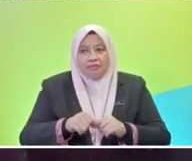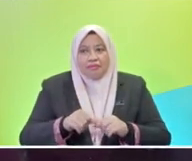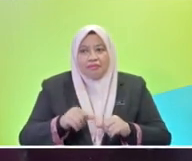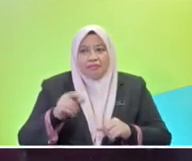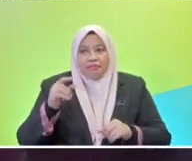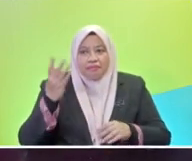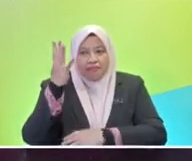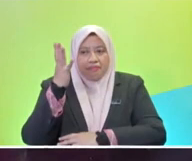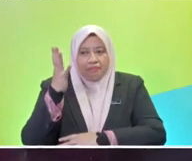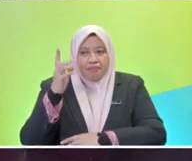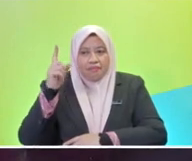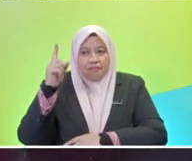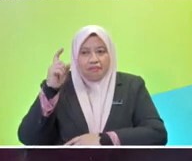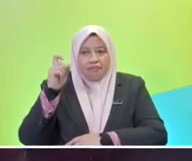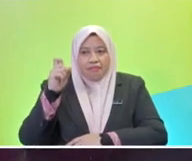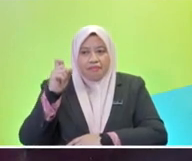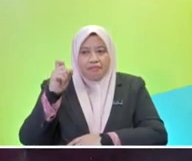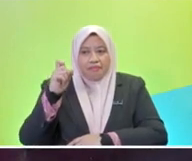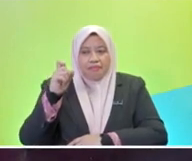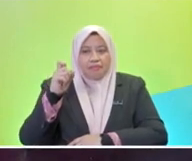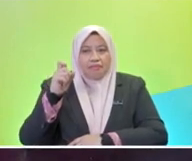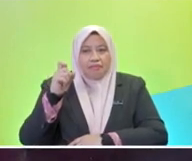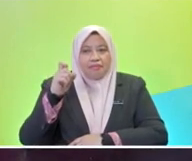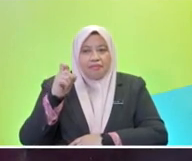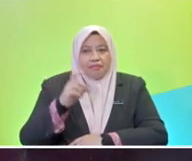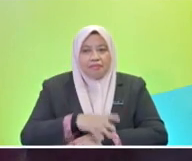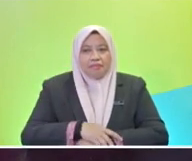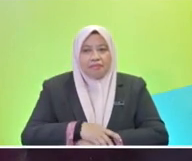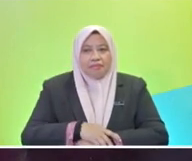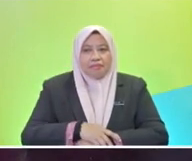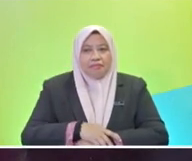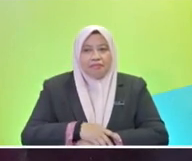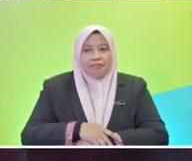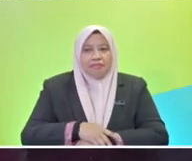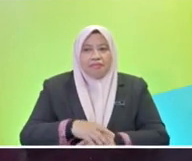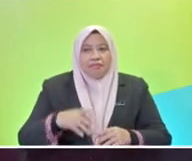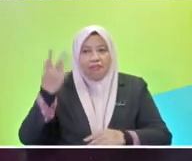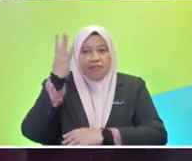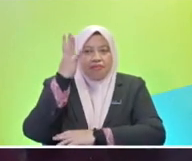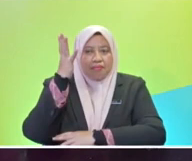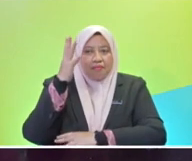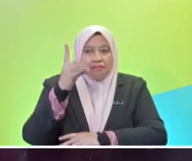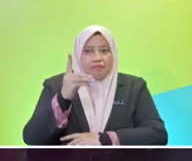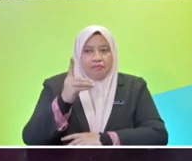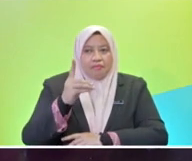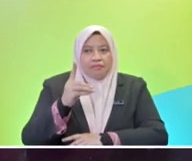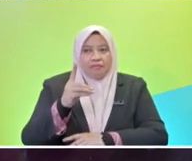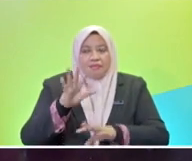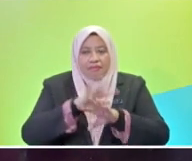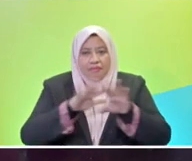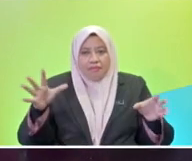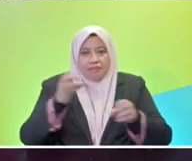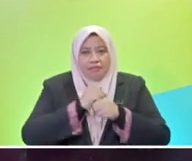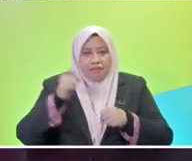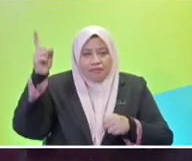Okey. Simbol pokok. Sama juga, cikgu. Mati. Yang ini paling kesian pokok D ni, cikgu. Nampak? Dia tak dapat sumber